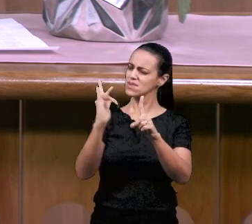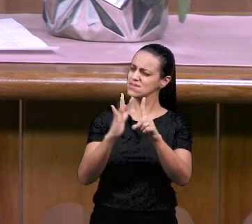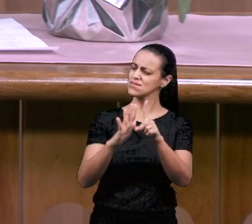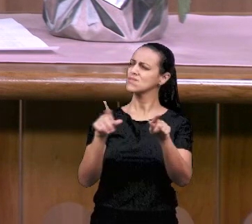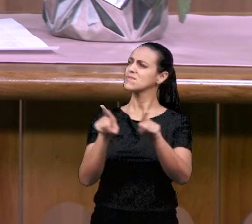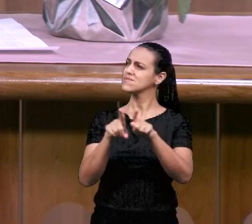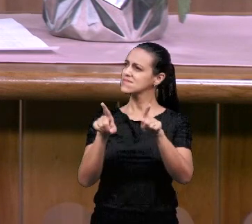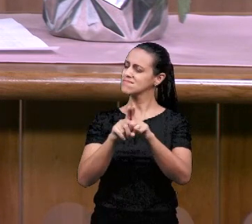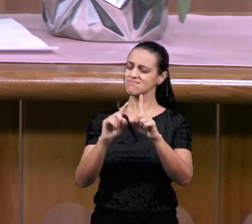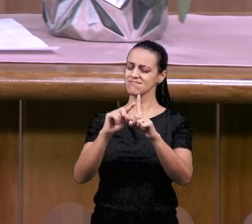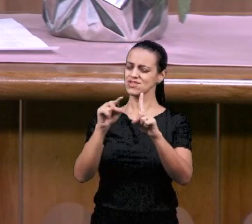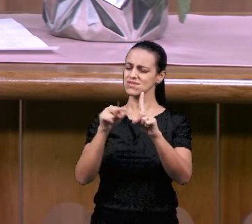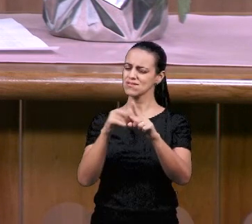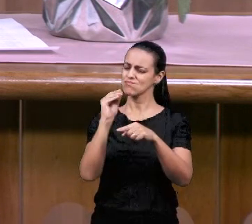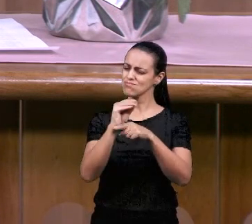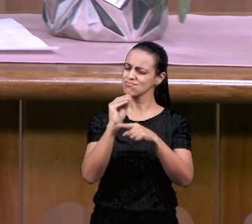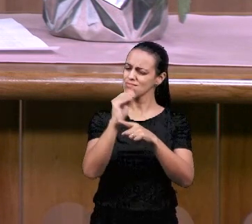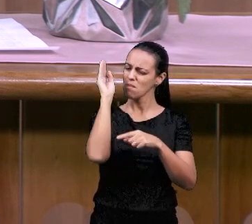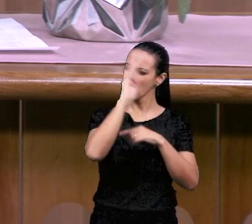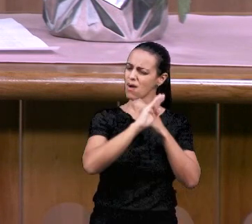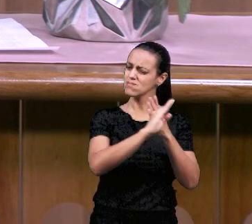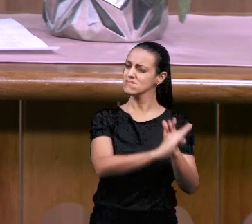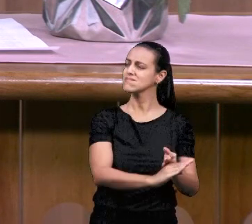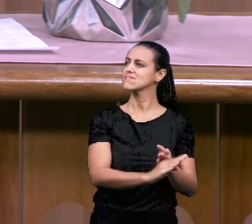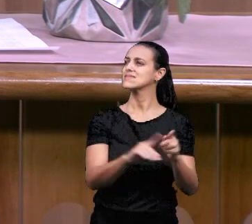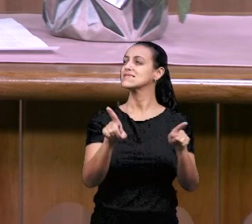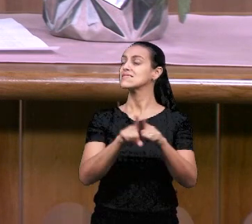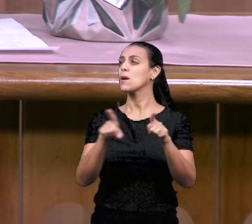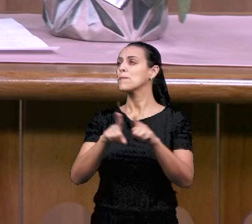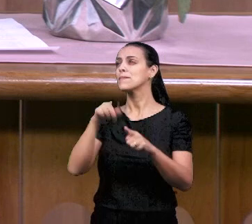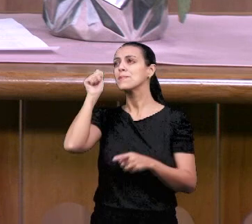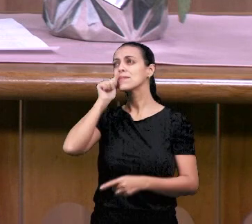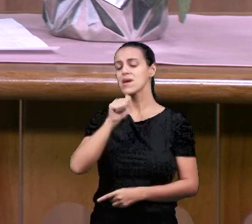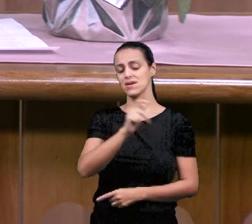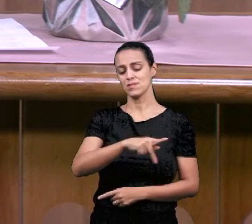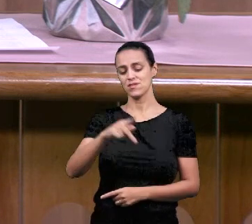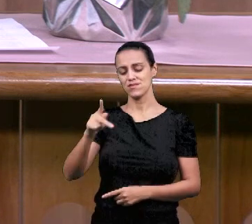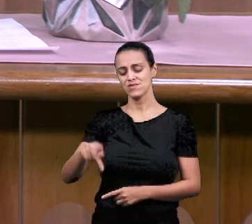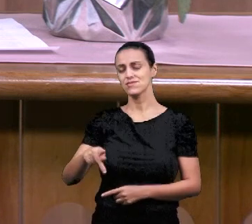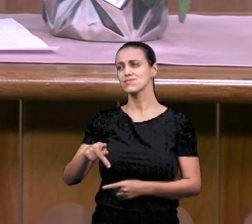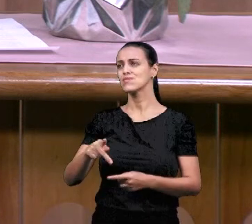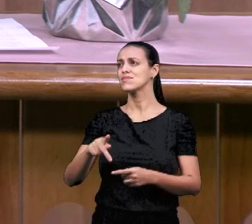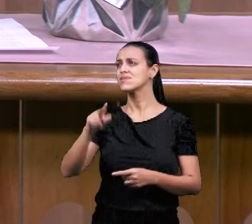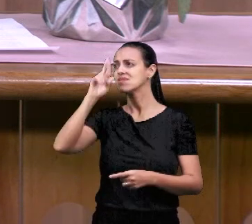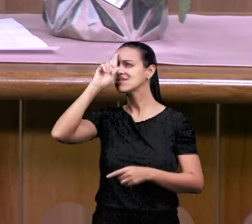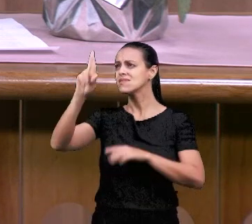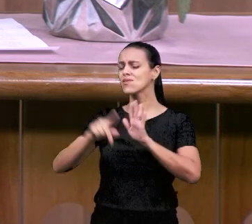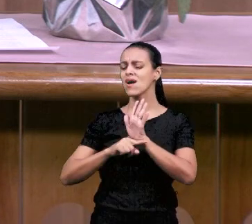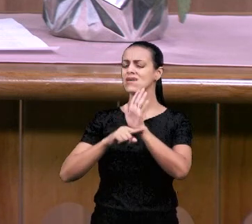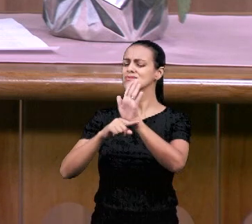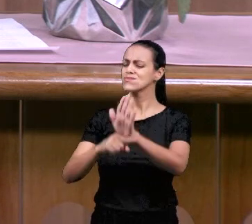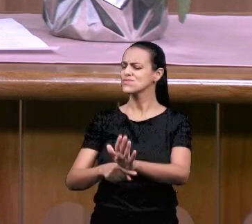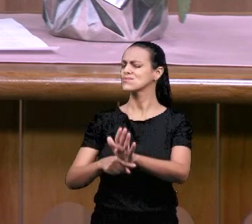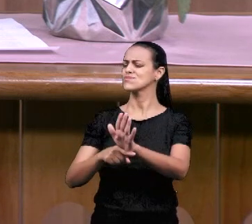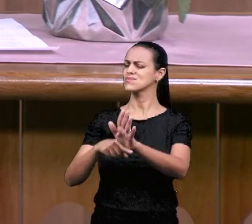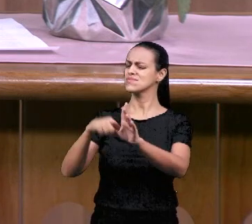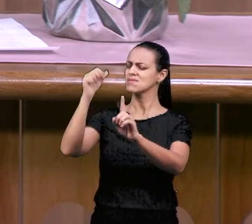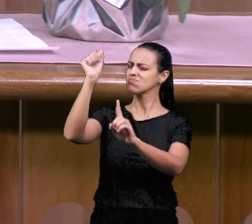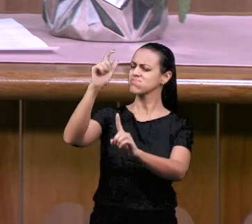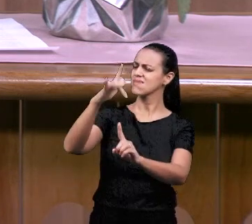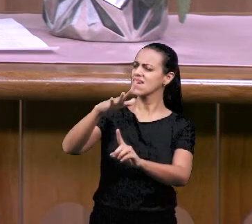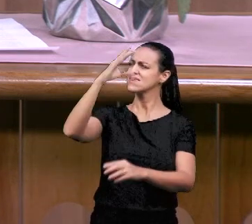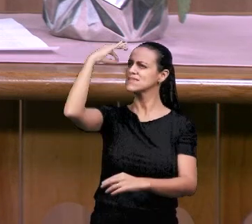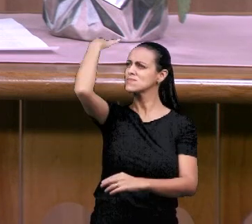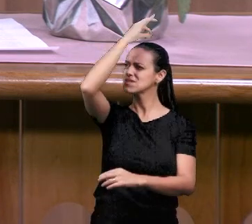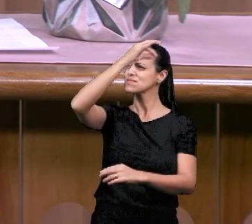qui puissent bénir leur grossesse en gardant de tout mal. Et pour les professeurs, que tu puisses les rendre capables en les